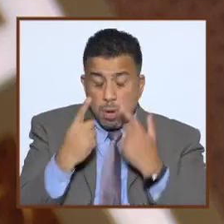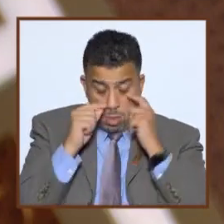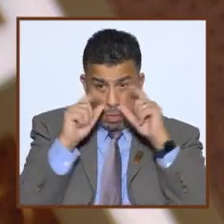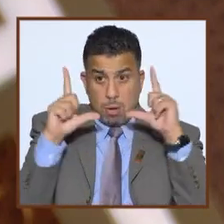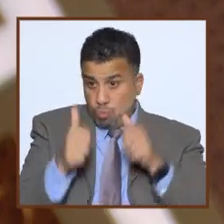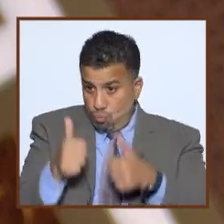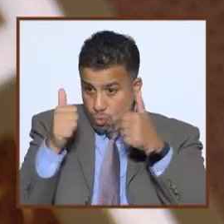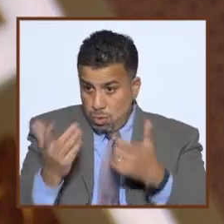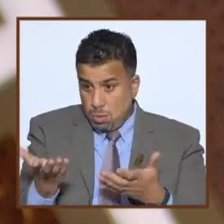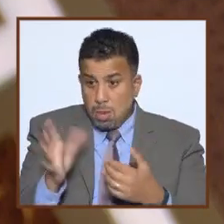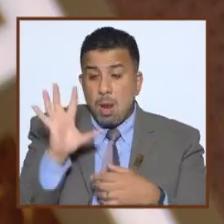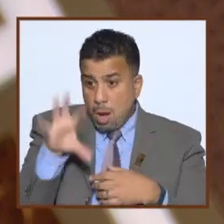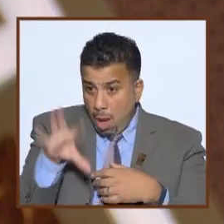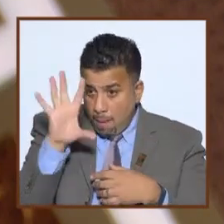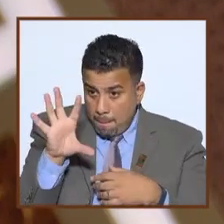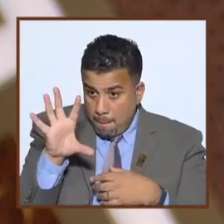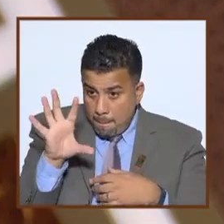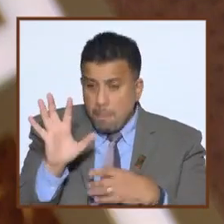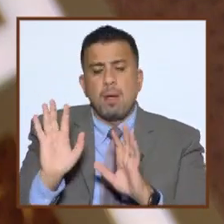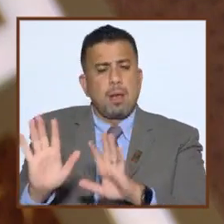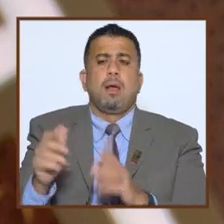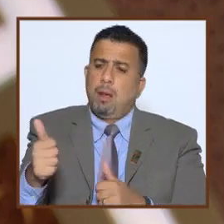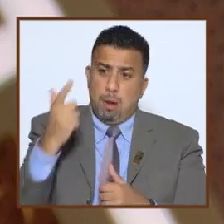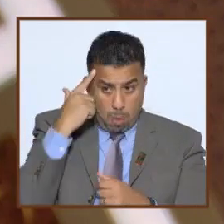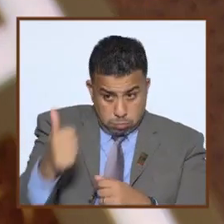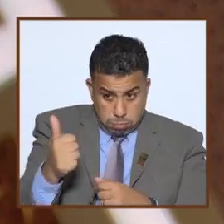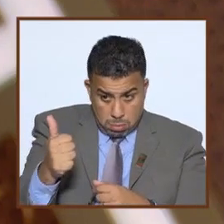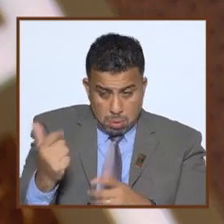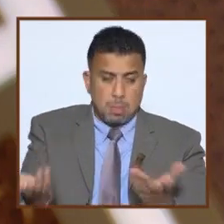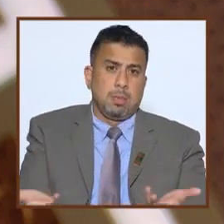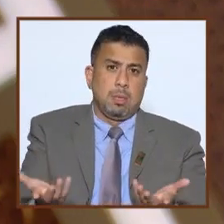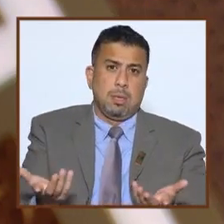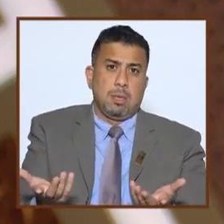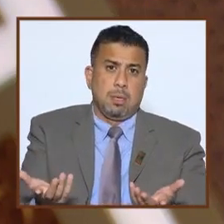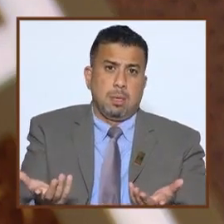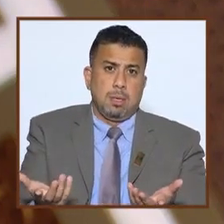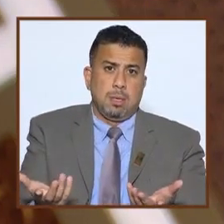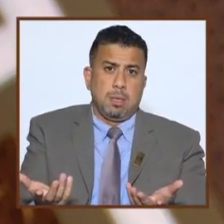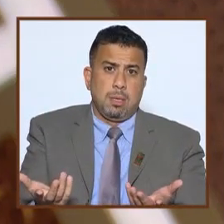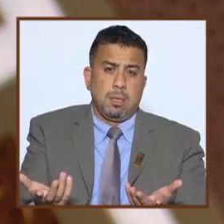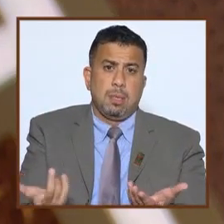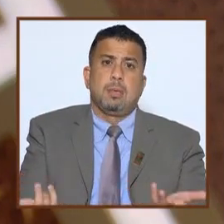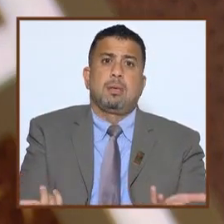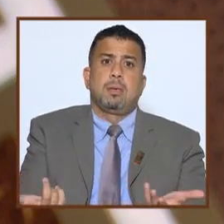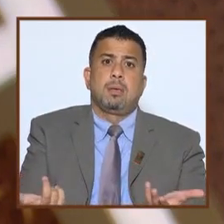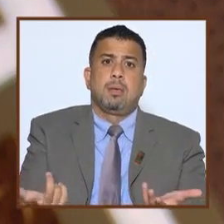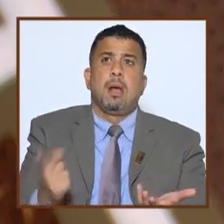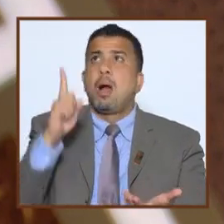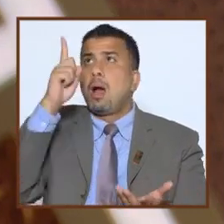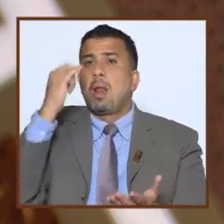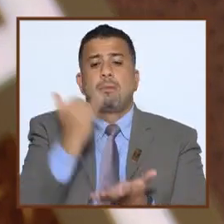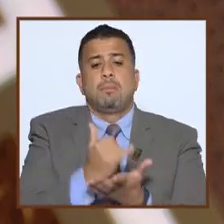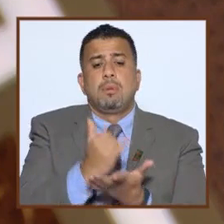اذا قالت نعم خليها تترك الصلاه وبعدين تتوب اذا قالت نعم العمار بيد الله